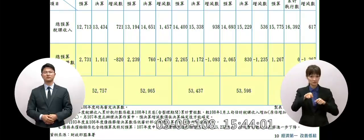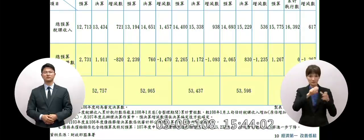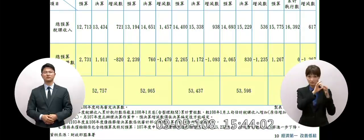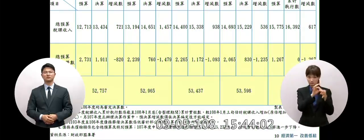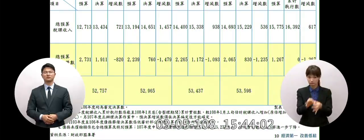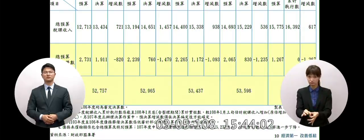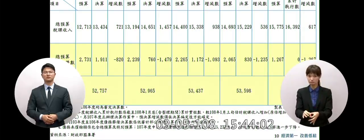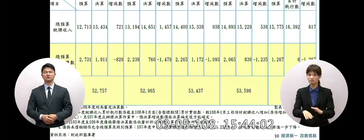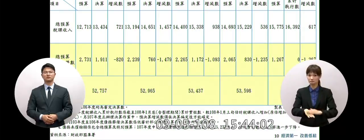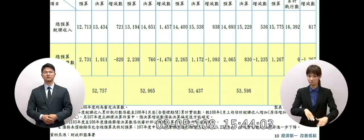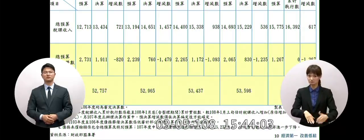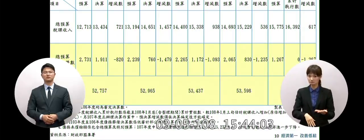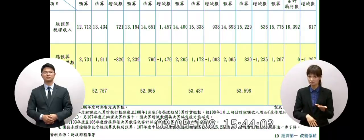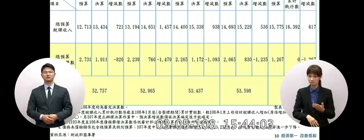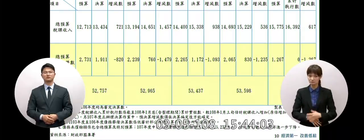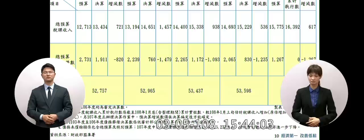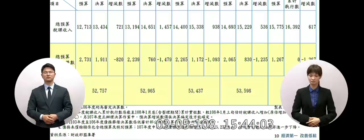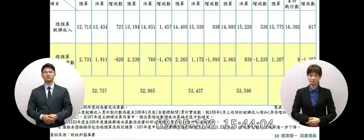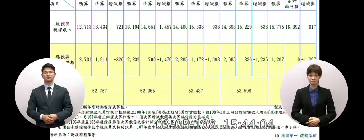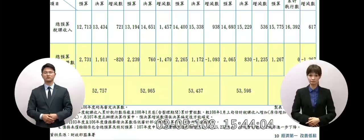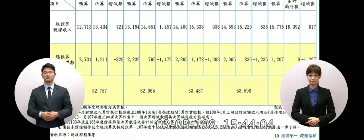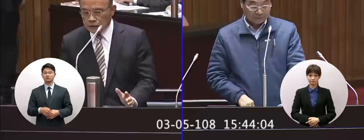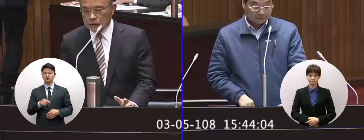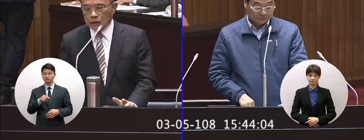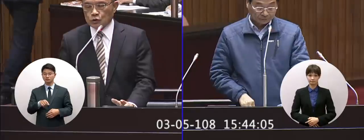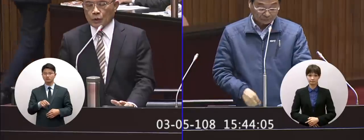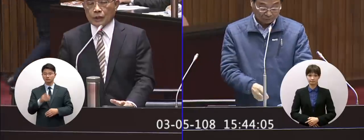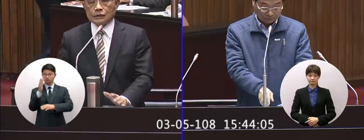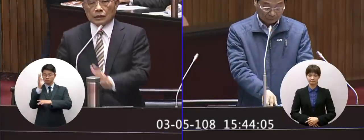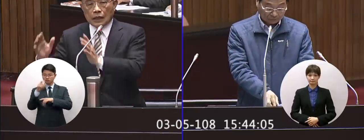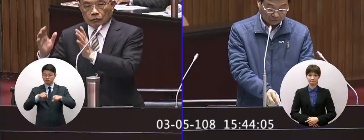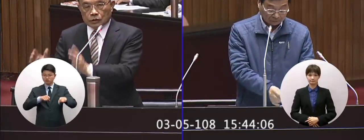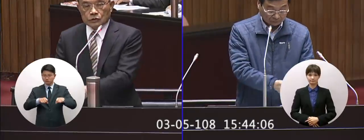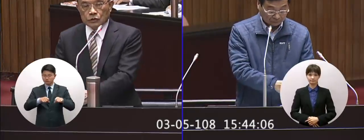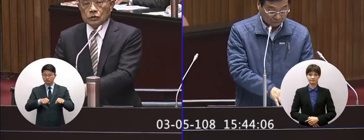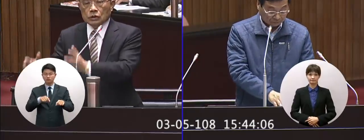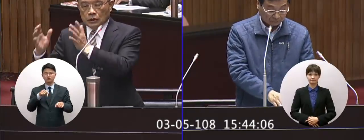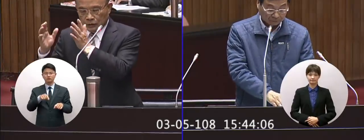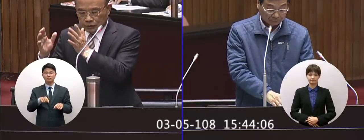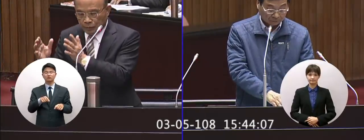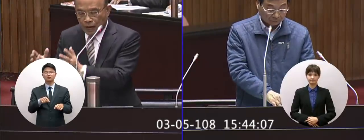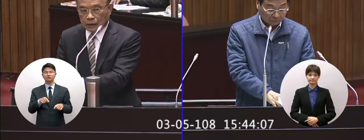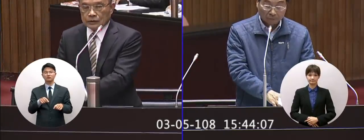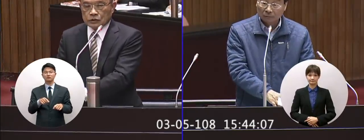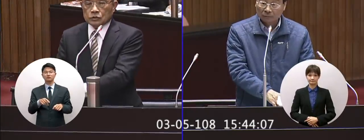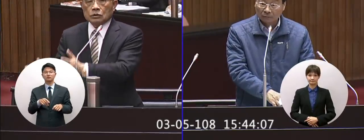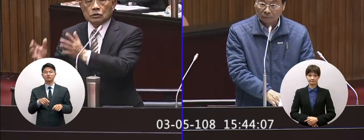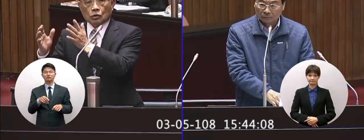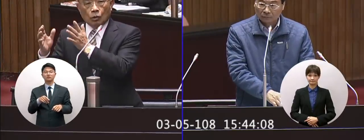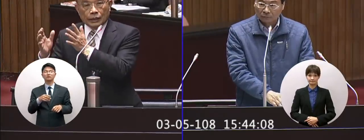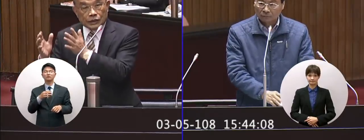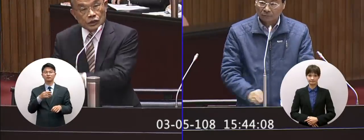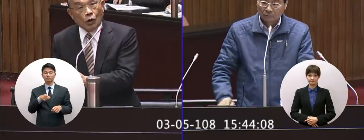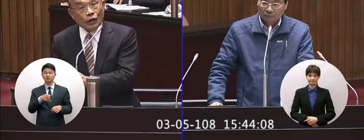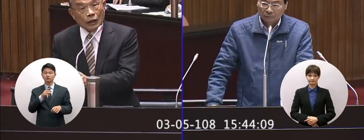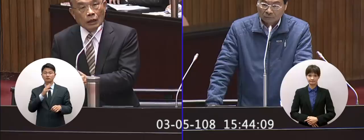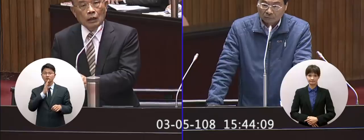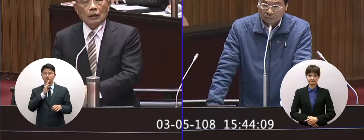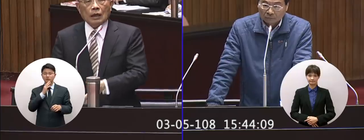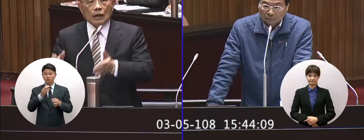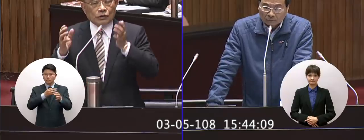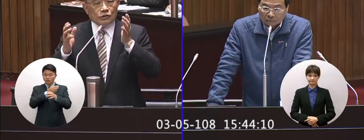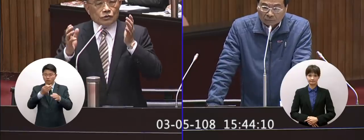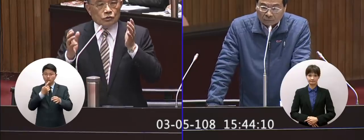吗？ 有关一个政策作业，这到底是怎么样子所谓经济红